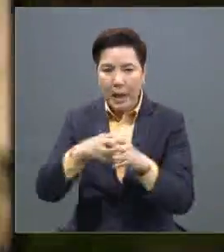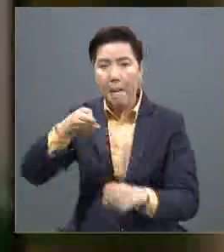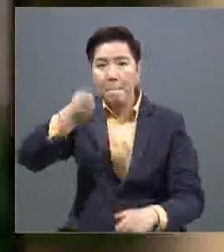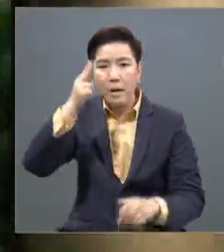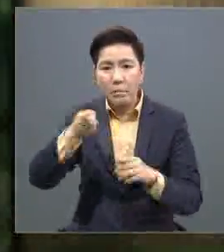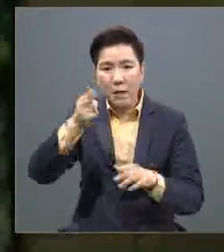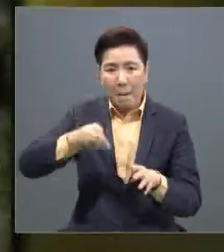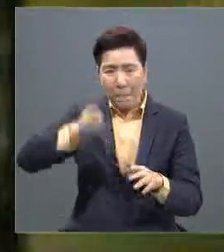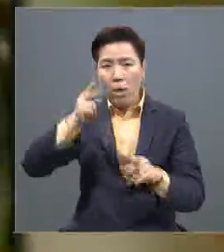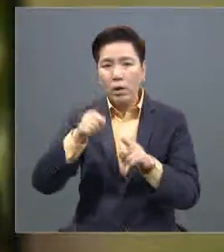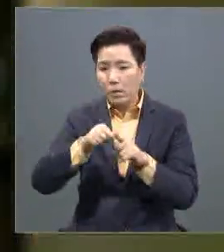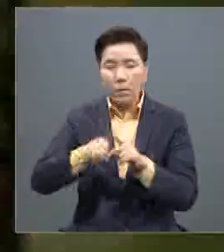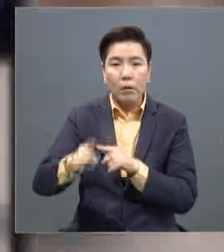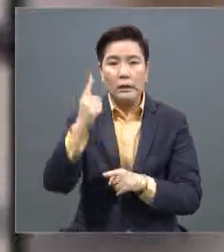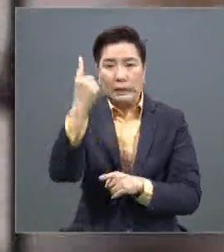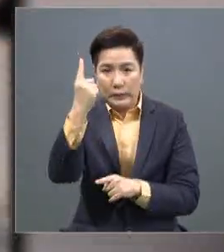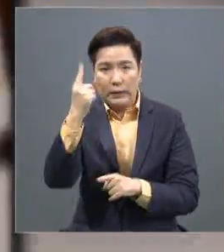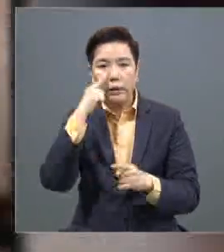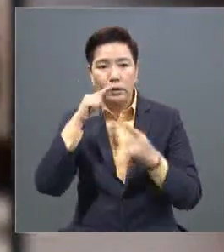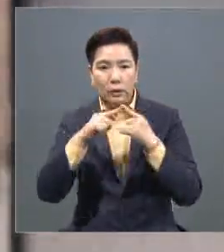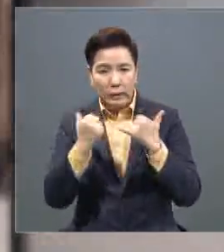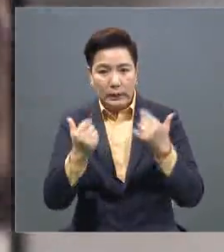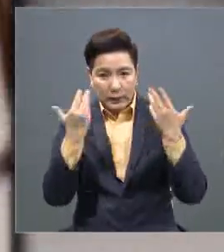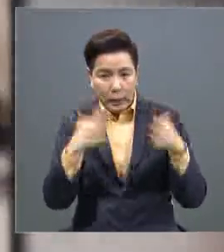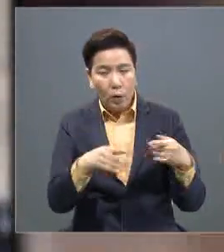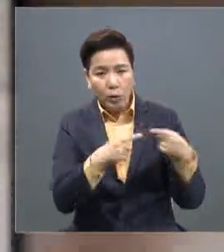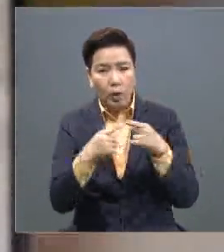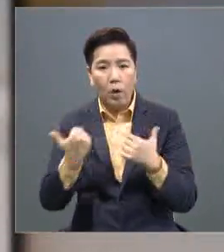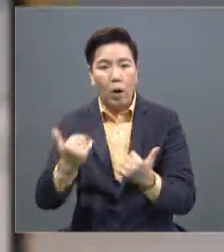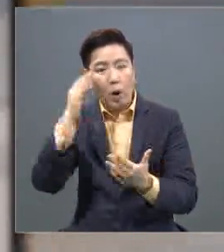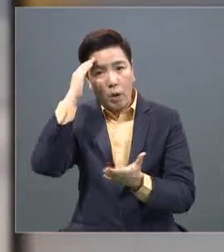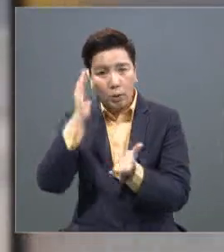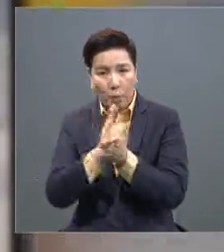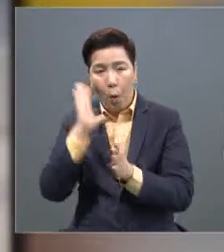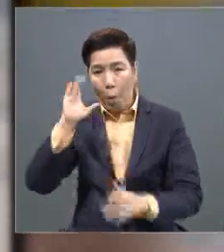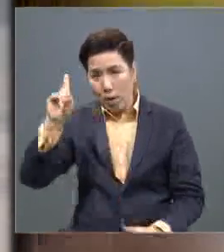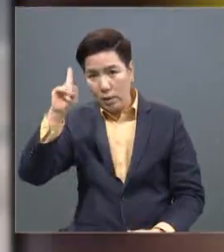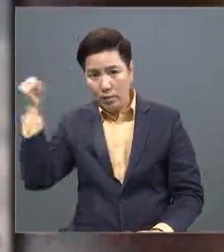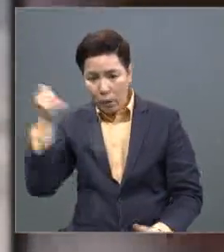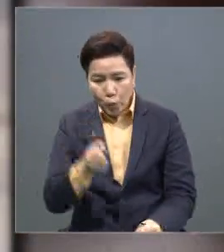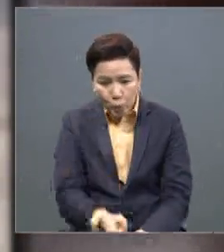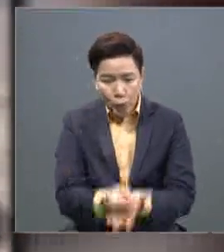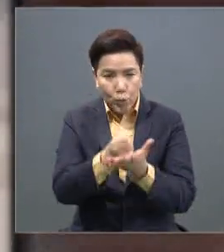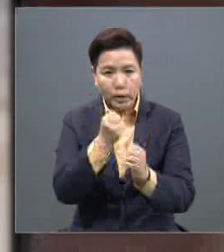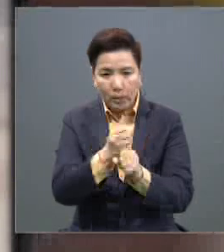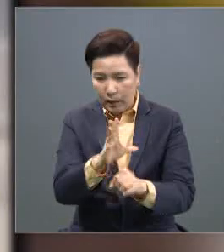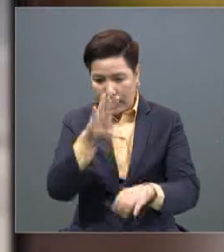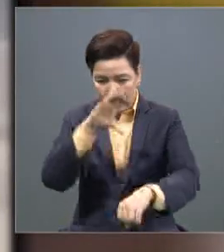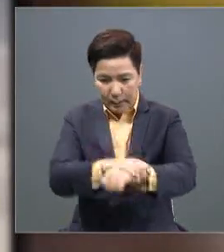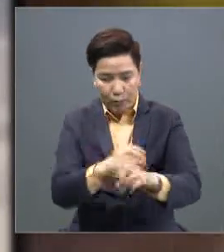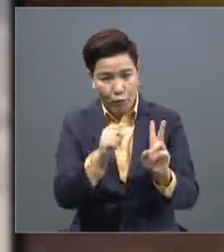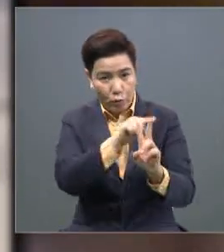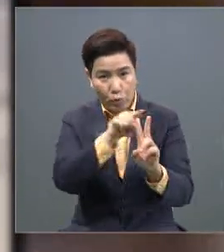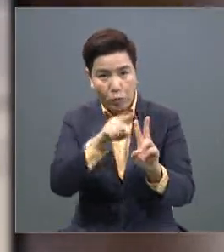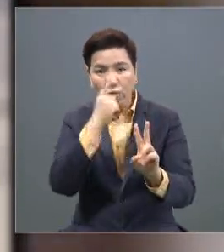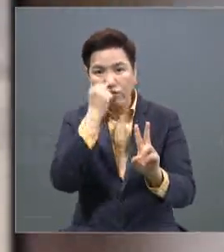ทำให้ปืนเนี่ยลั่นจำนวนหนึ่งนัดด้วยหลังจากนั้นนะคะก็จะมีทางเจ้าหน้าที่เนี่ยอีกคนหนึ่งก็เข้าไปช่วยเหลือแล้วก็ควบคุมตัวผู้ต้องหา